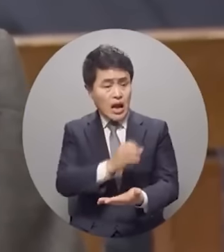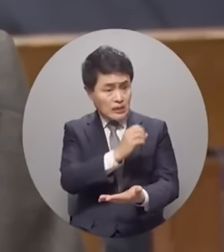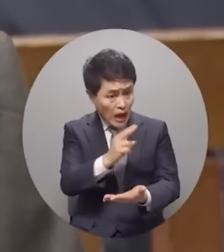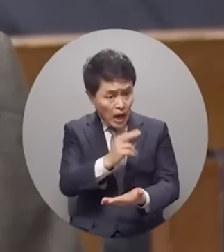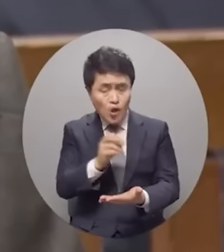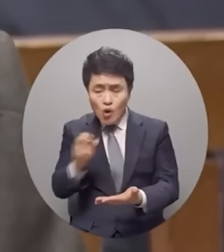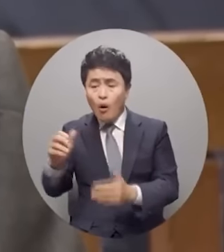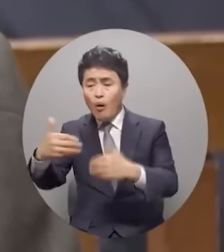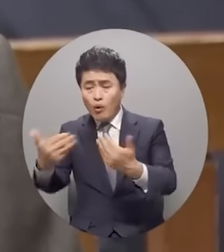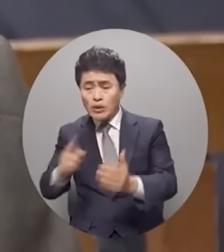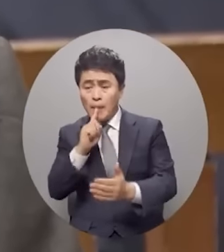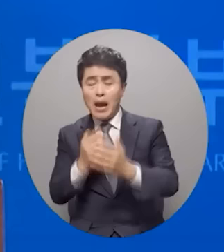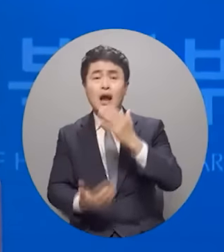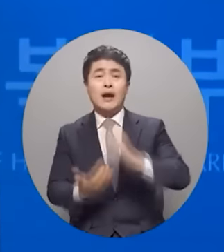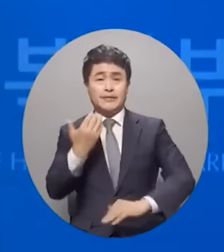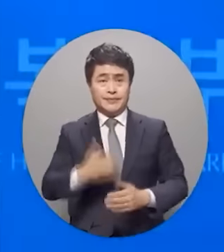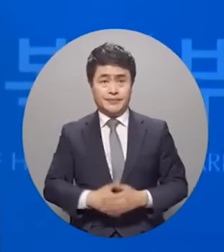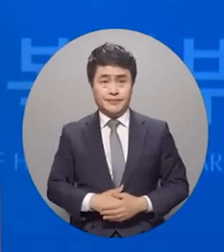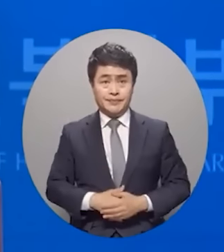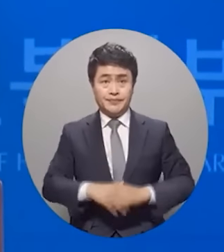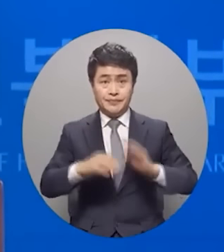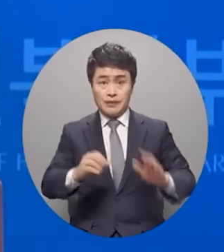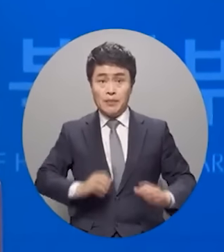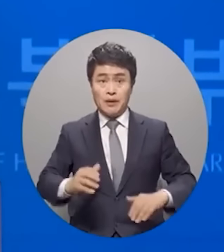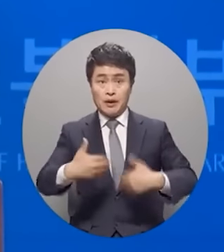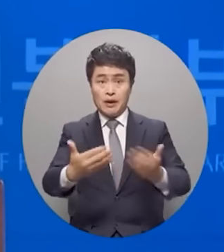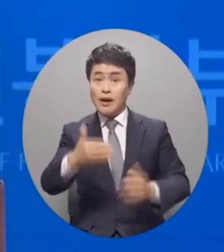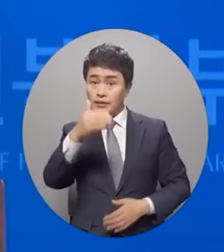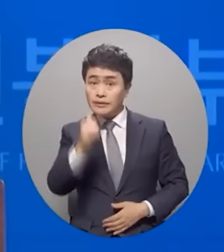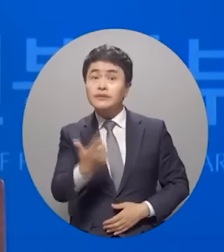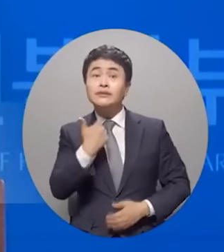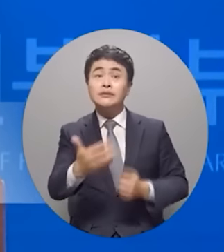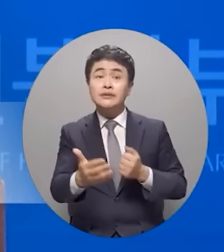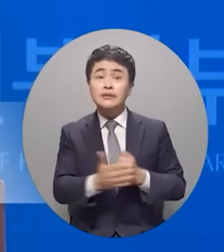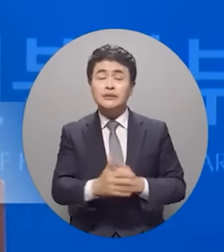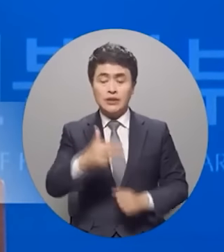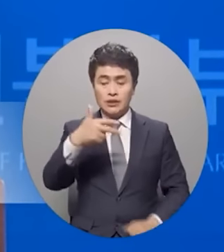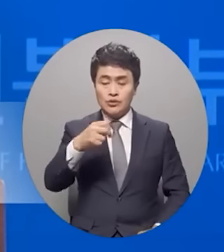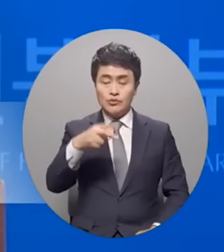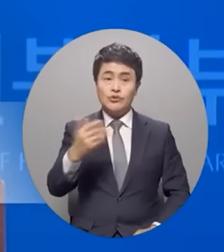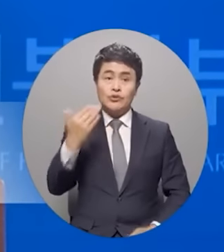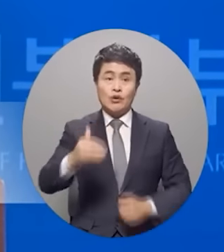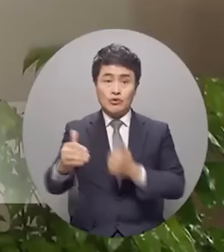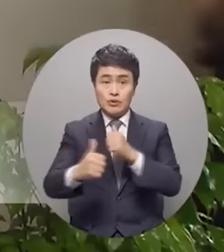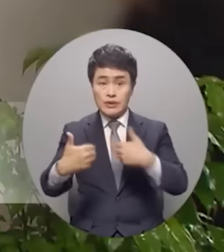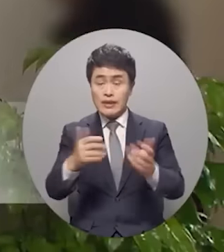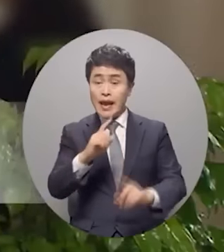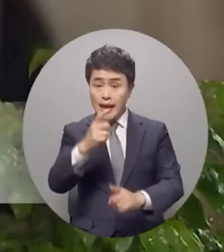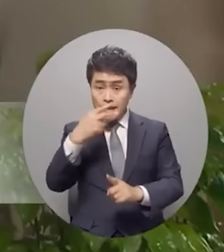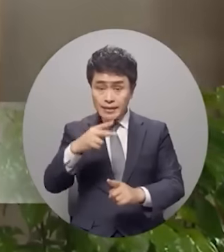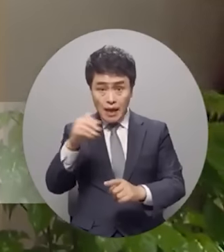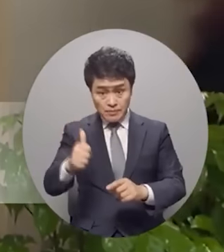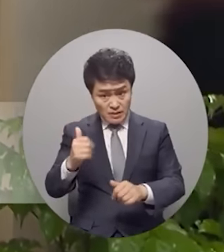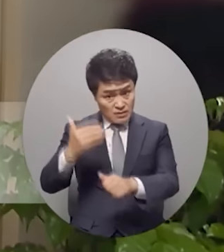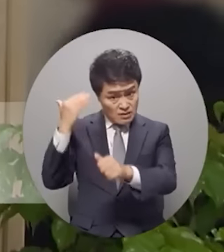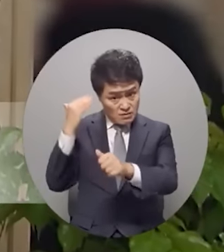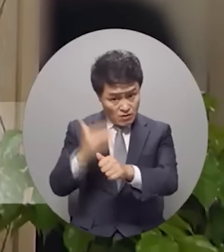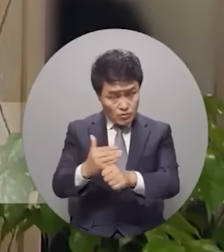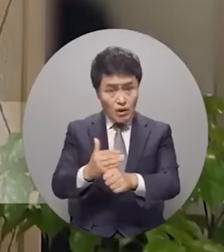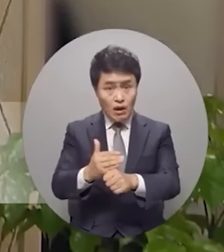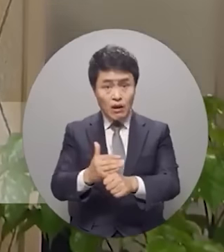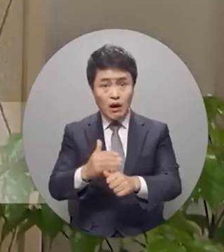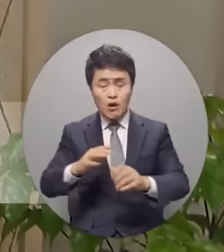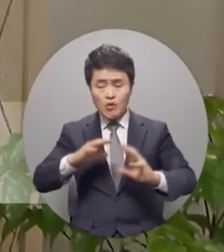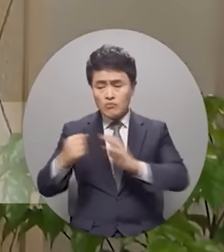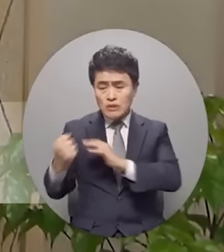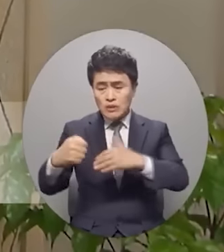여당에서도 쏟아졌습니다 보건복지부 장관을 지낸 진수 이전 의원은 이상민 장관을 경질해야 한다는